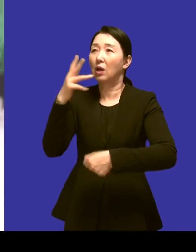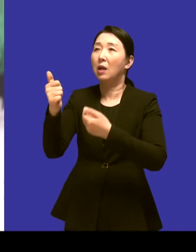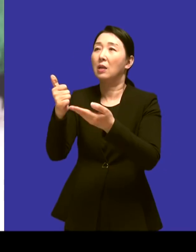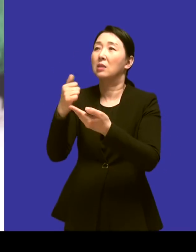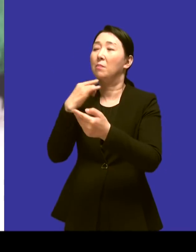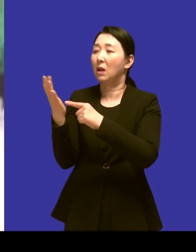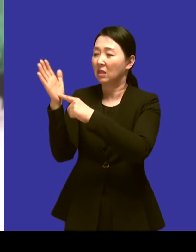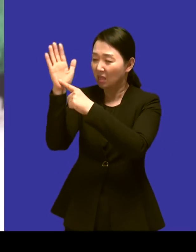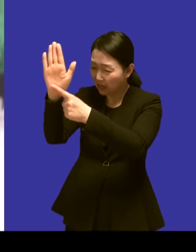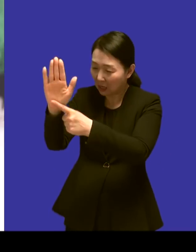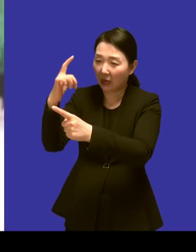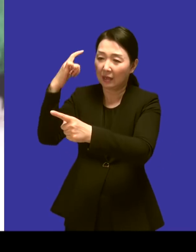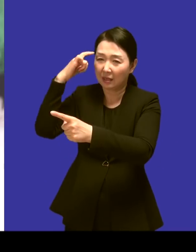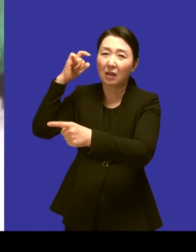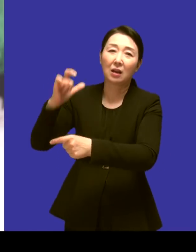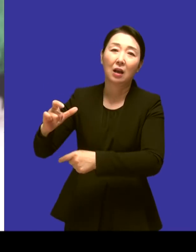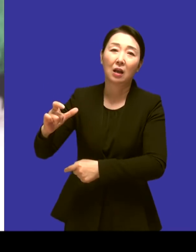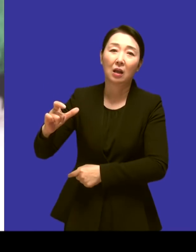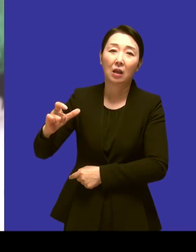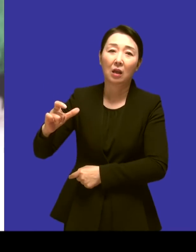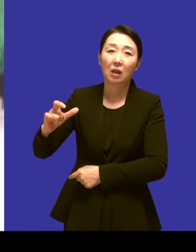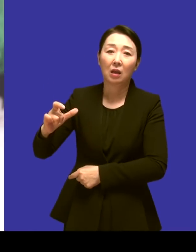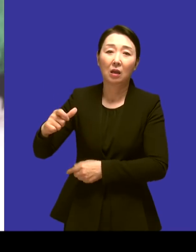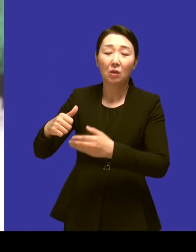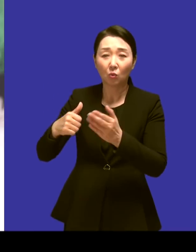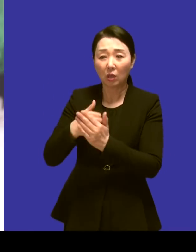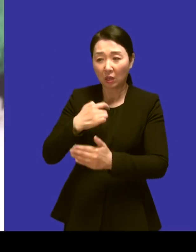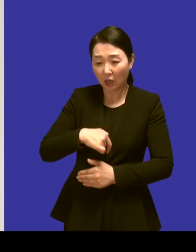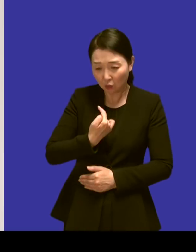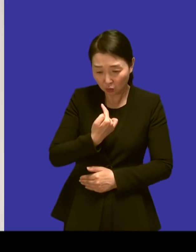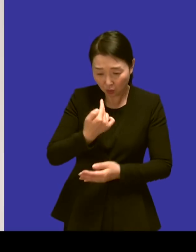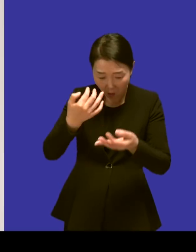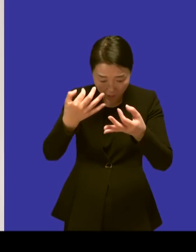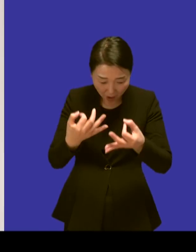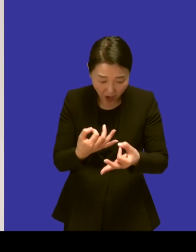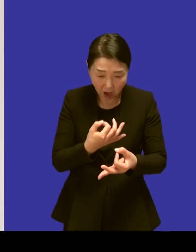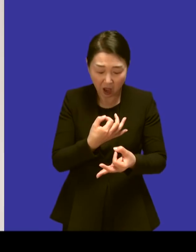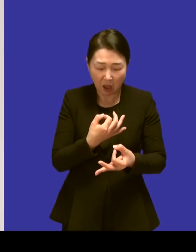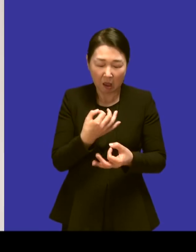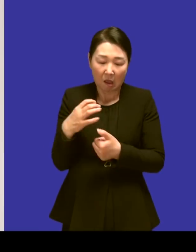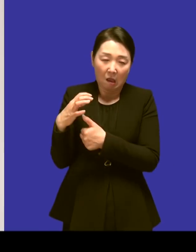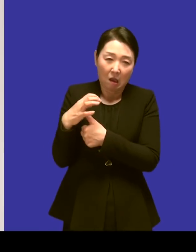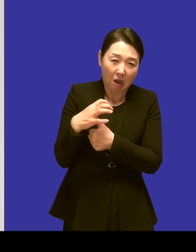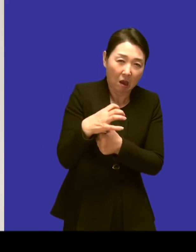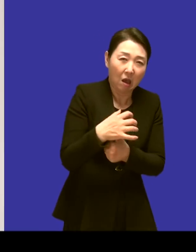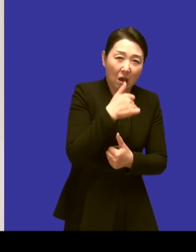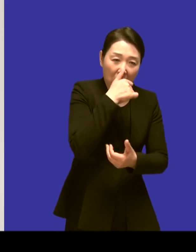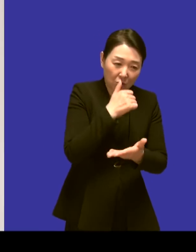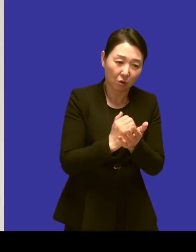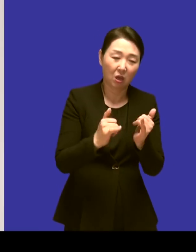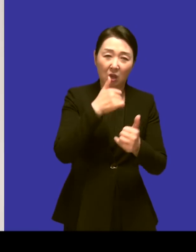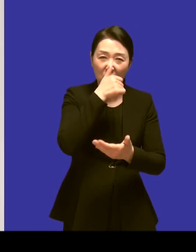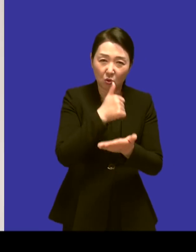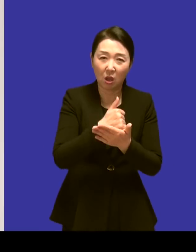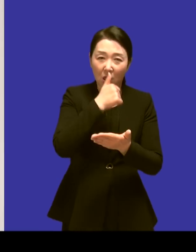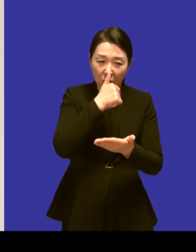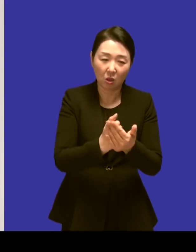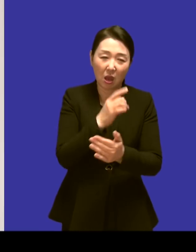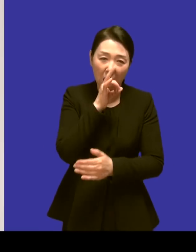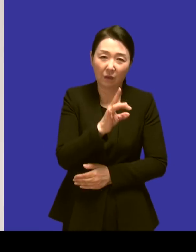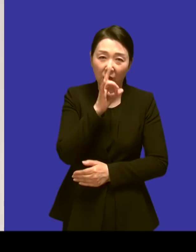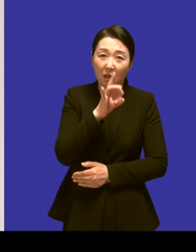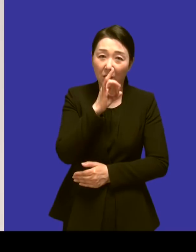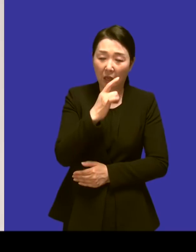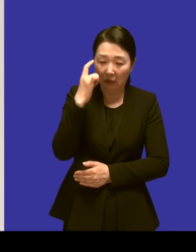너무 강하다 보니까 이걸 계속해서 스스로를 엄청 몰아갔던 것 같아요. 너 죄인이고 너 그렇게 하면 안 되고 약간